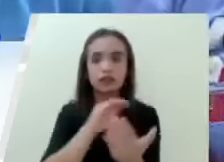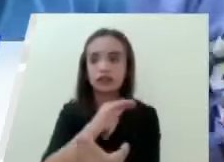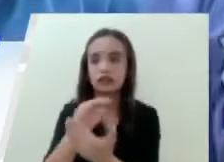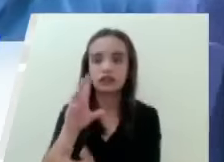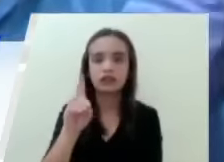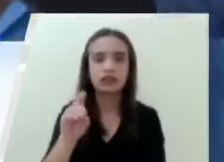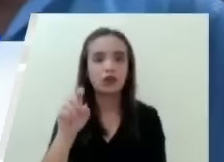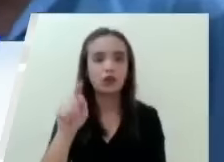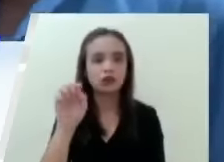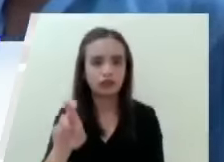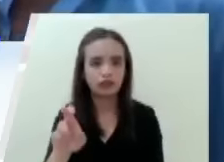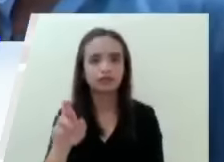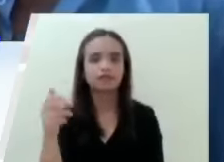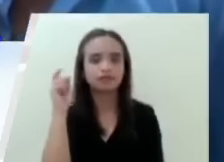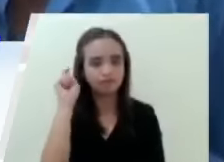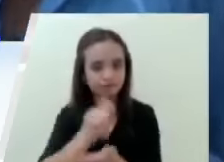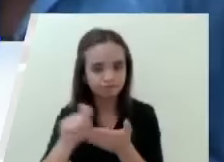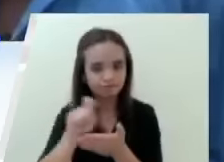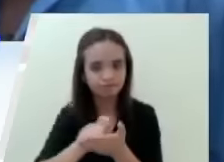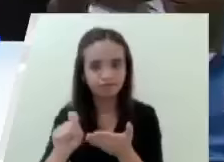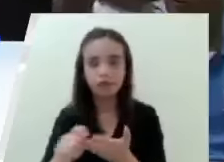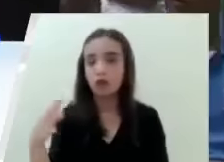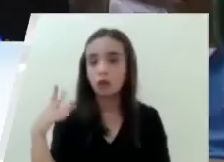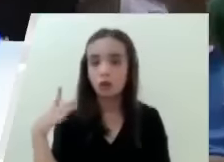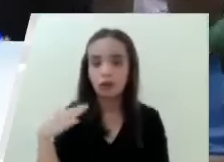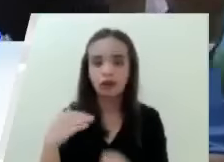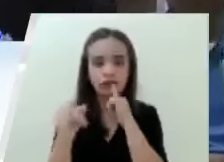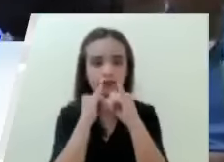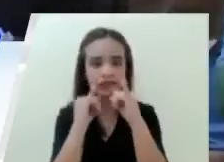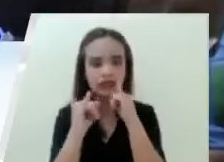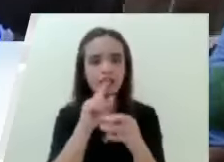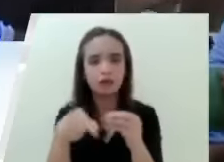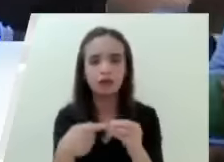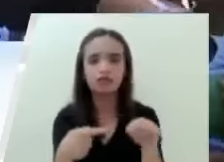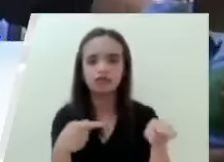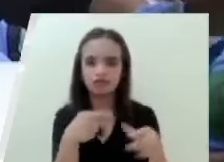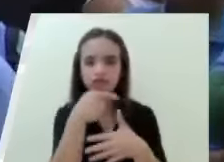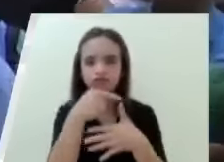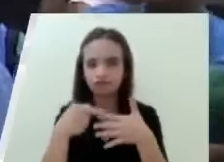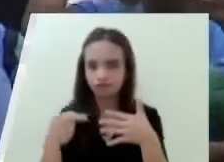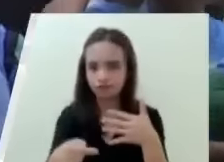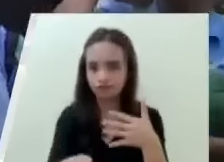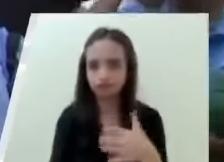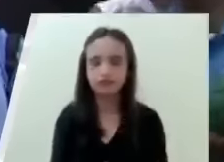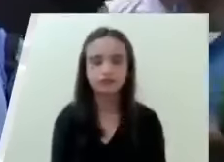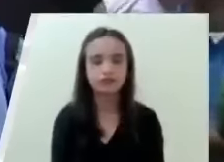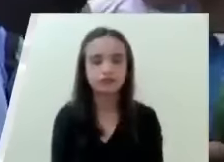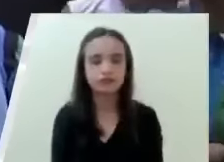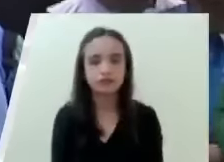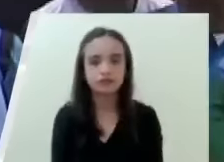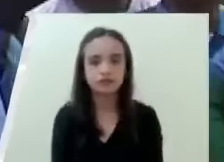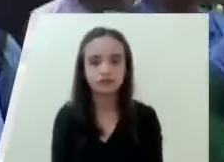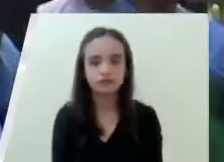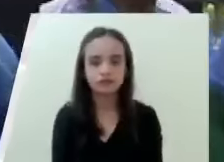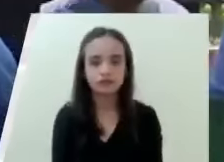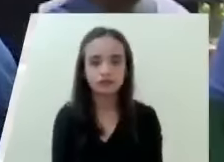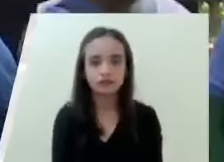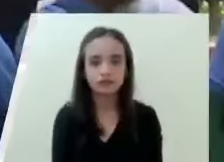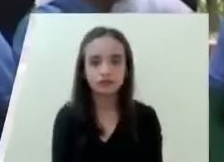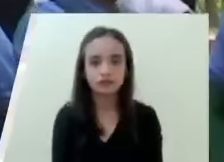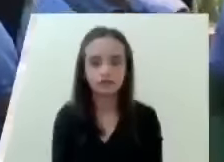Bautista. Kinukuha pa namin ang panig ni Valbuena tungkol dito. Para sa GMA Integrated News, Salima Refran,